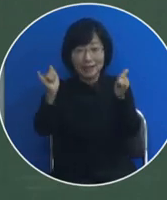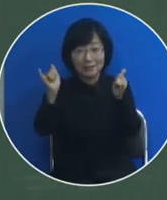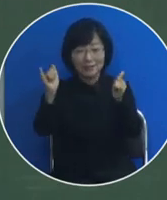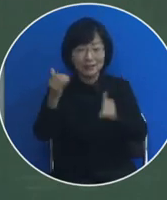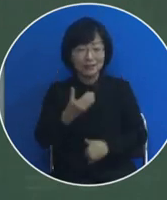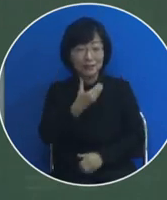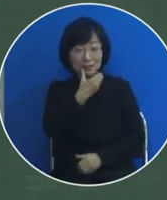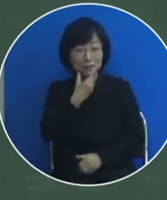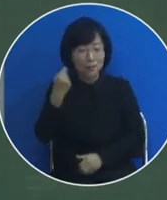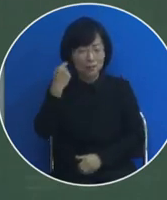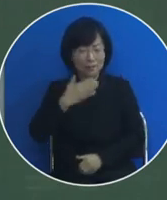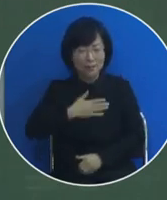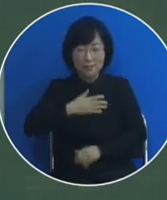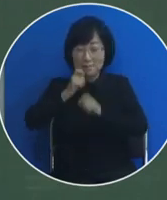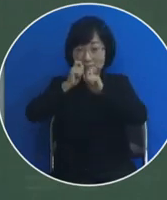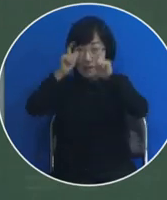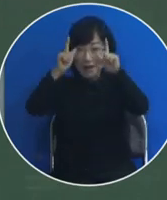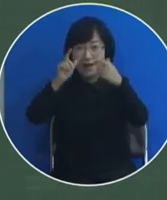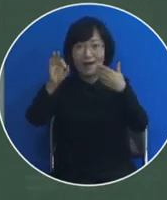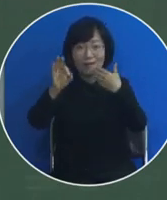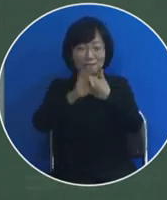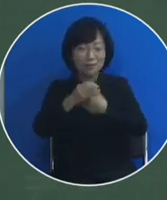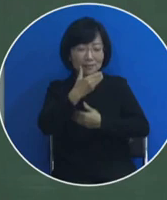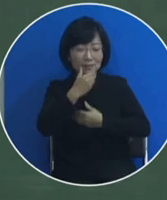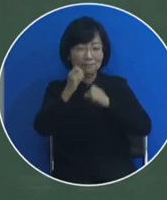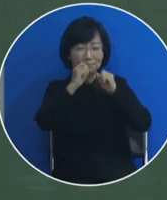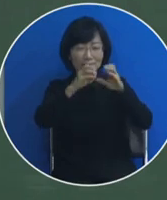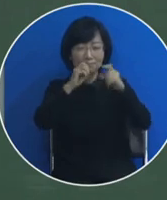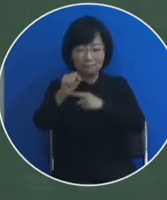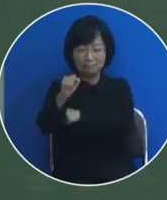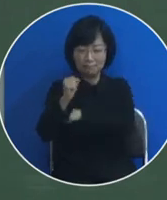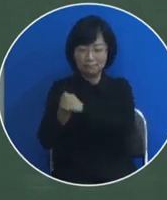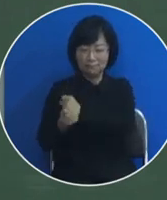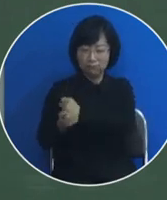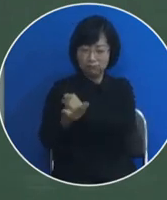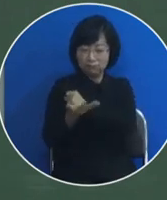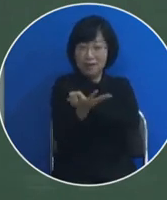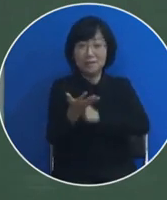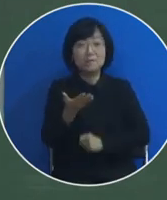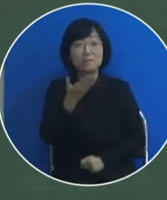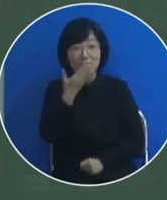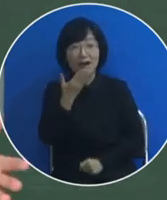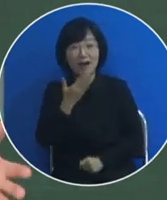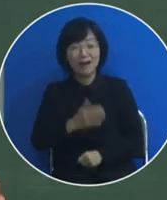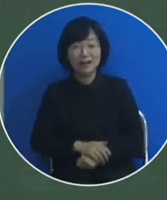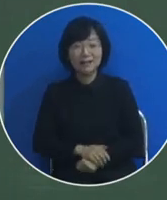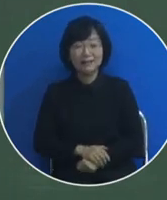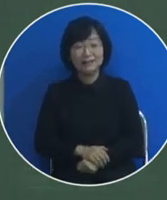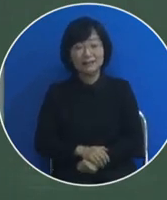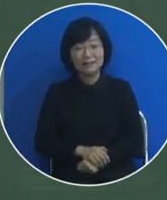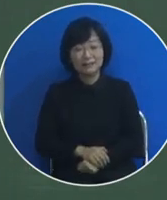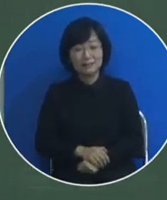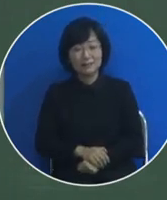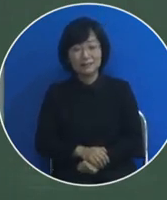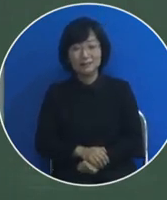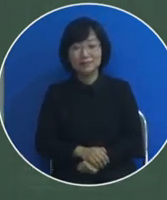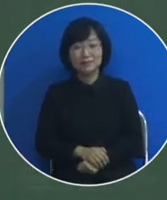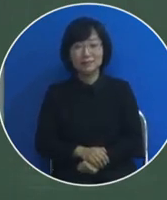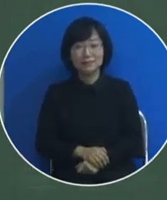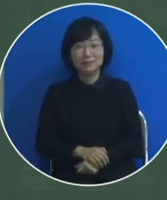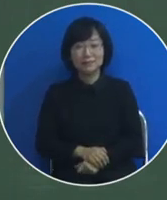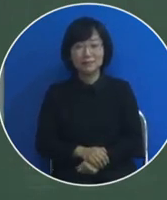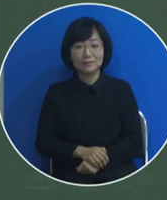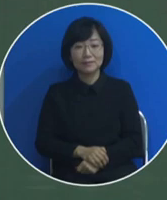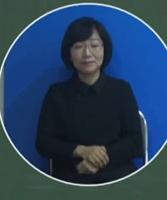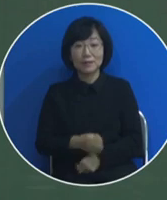영향이 많이 가겠죠. If a renowned individual realizes the gospel, then he'll be that much more influential. 또 뭐 되게 이제